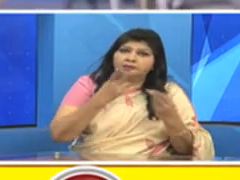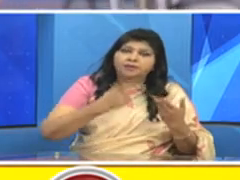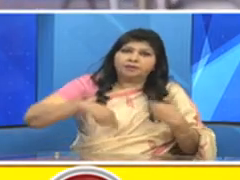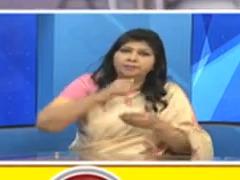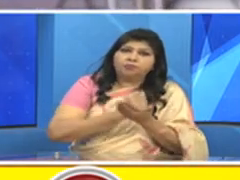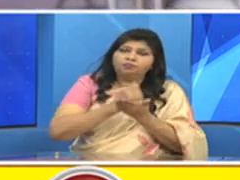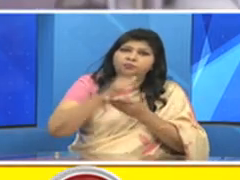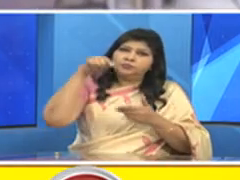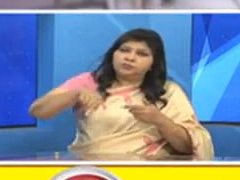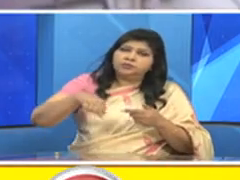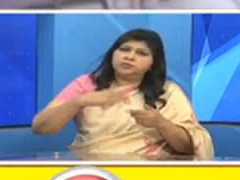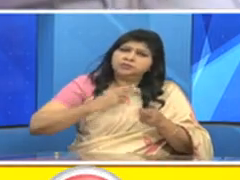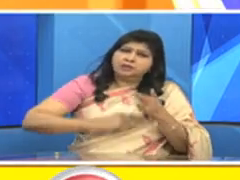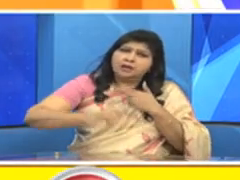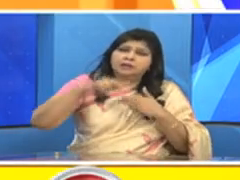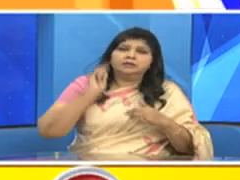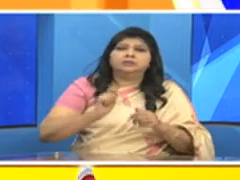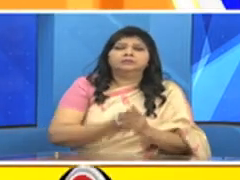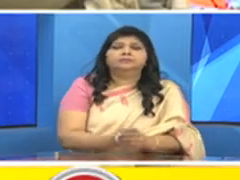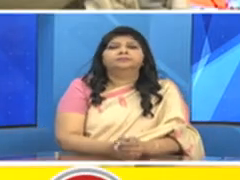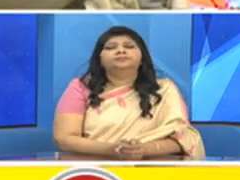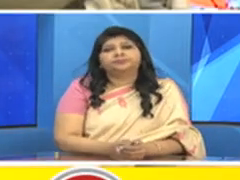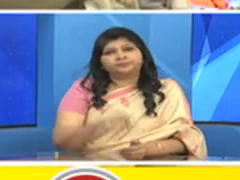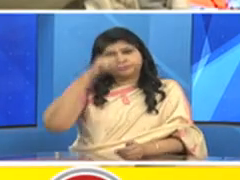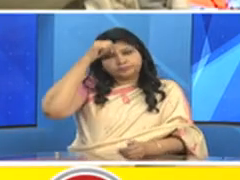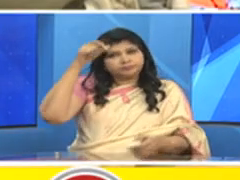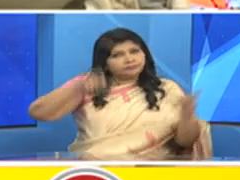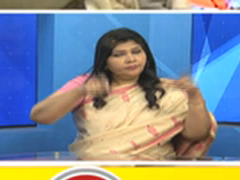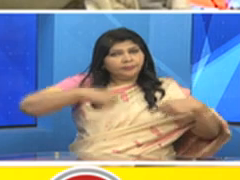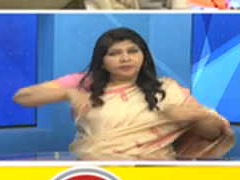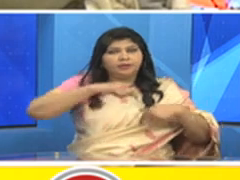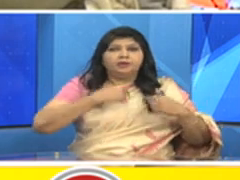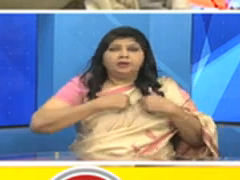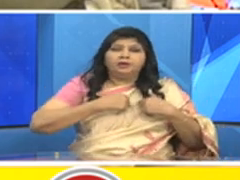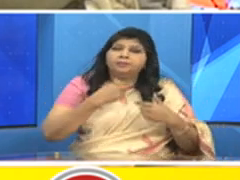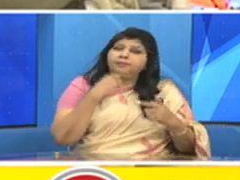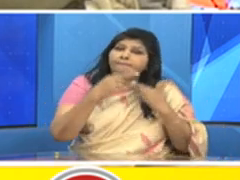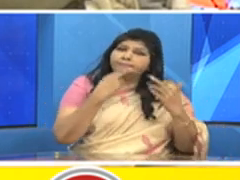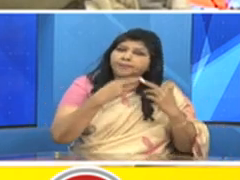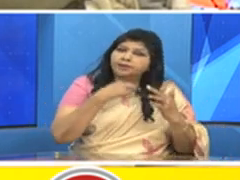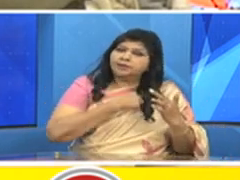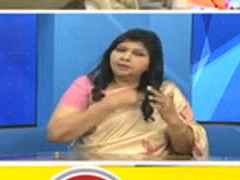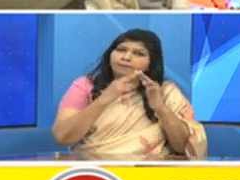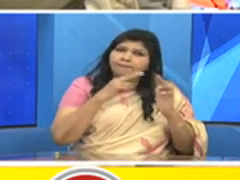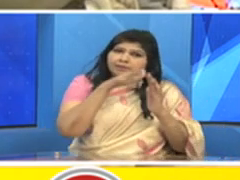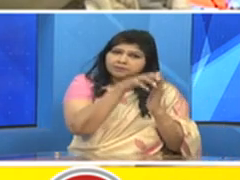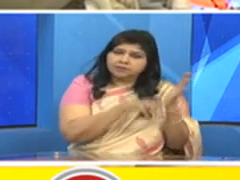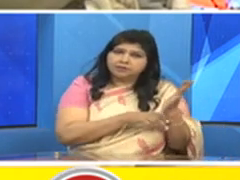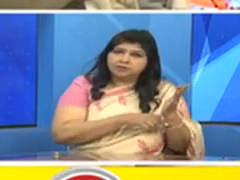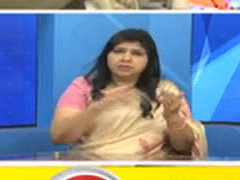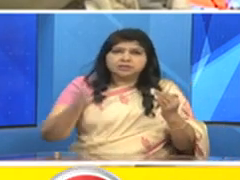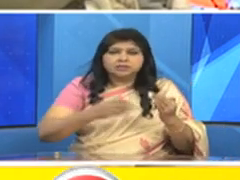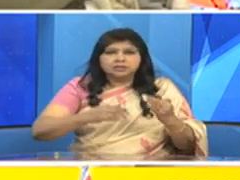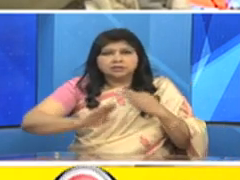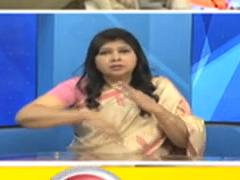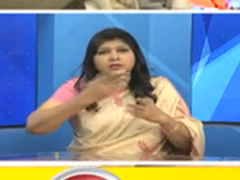अपने प्रयास करते रहे। मेरे प्यारे देशवासियों, हमने मन की बात चार्टर के बारे में बात की। स्वच्छता के